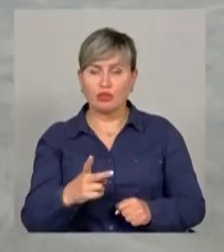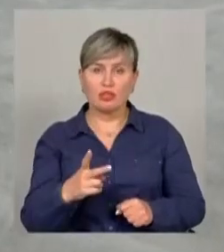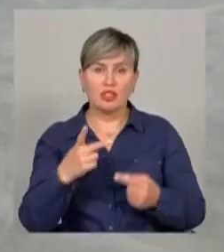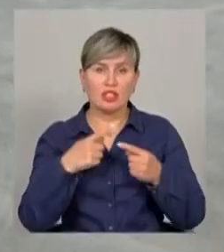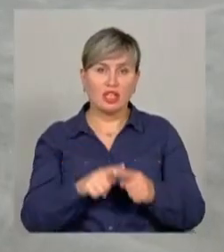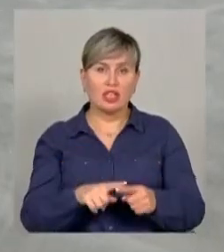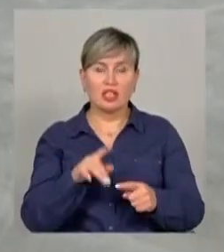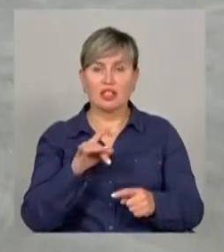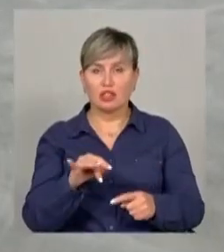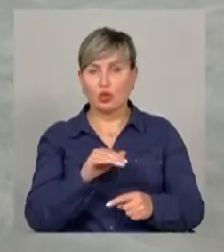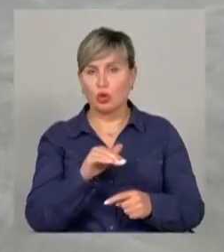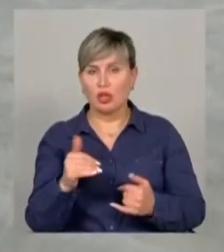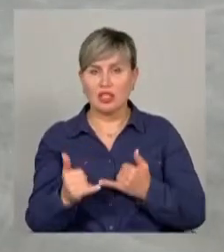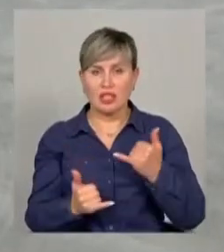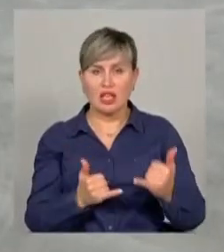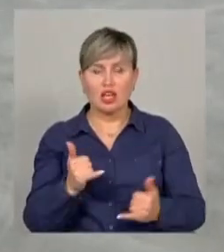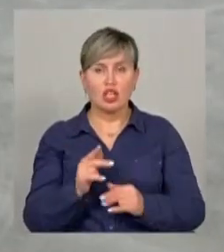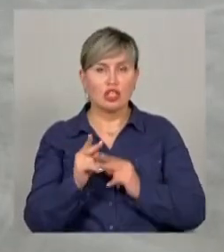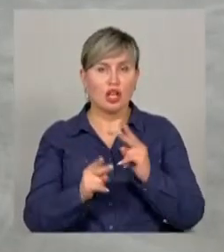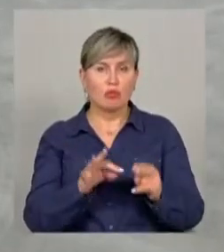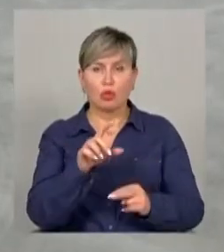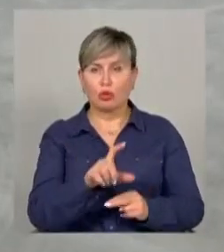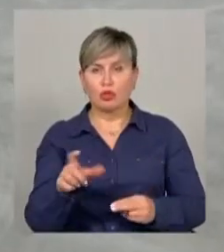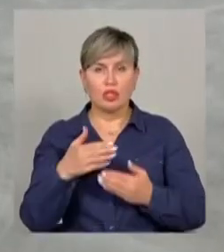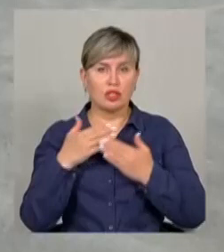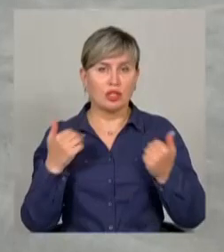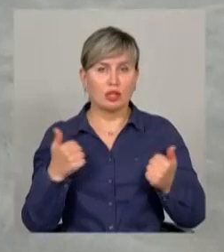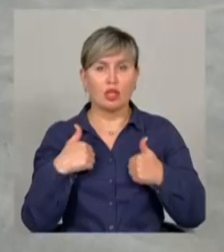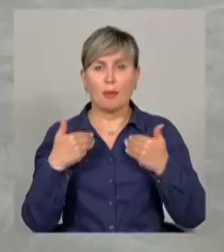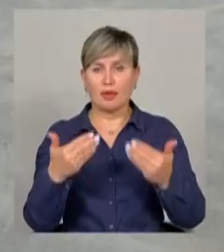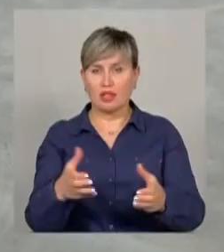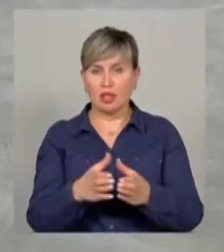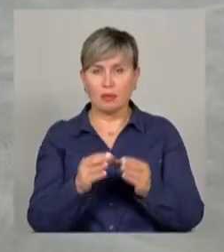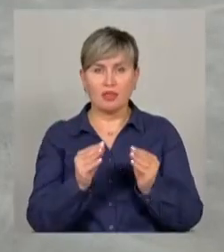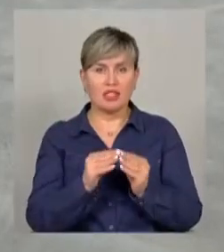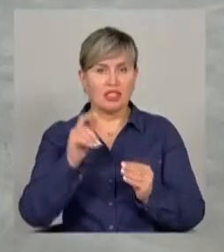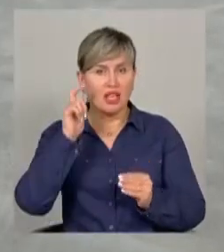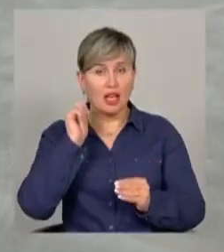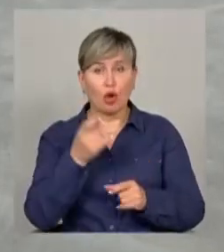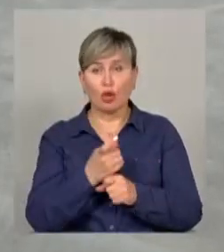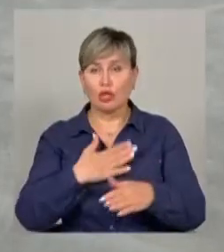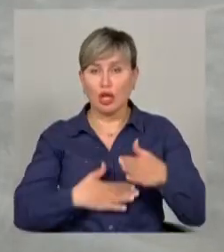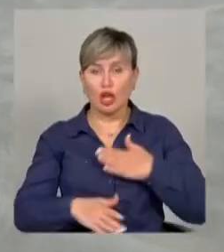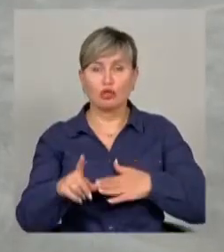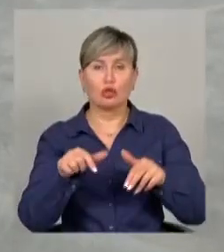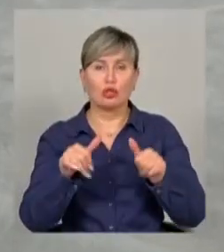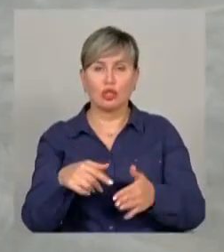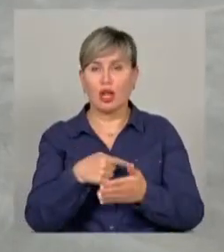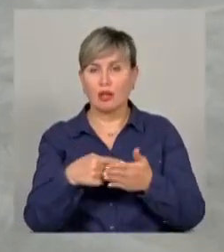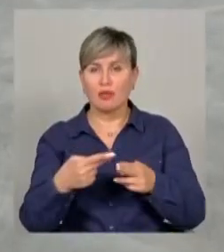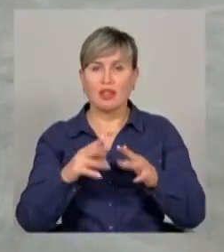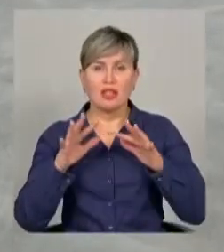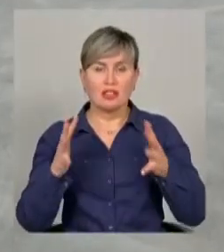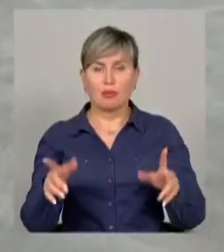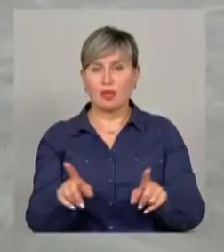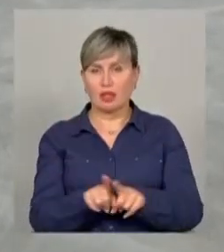техники и уровне сервиса. Жалоб от клиентов мы не получаем. Я поздравляю компанию с 10-летием и очень рад, что они решили отметить это событие